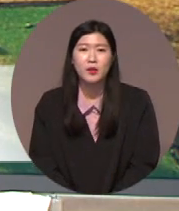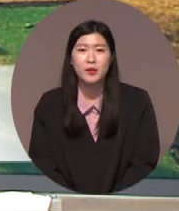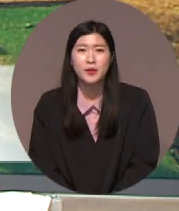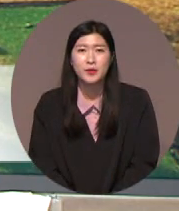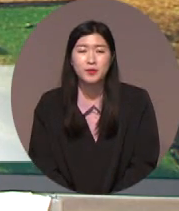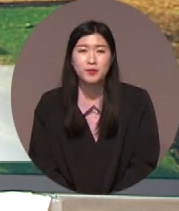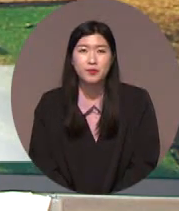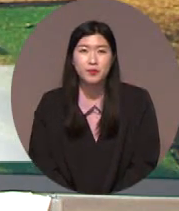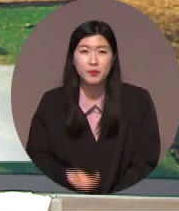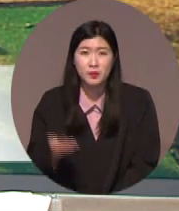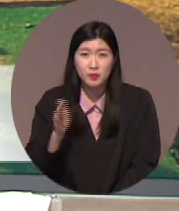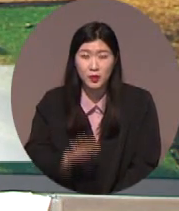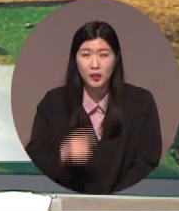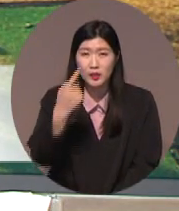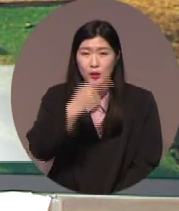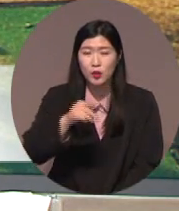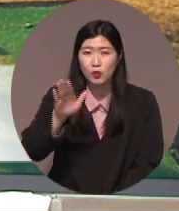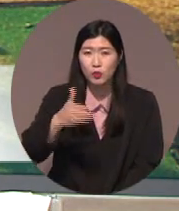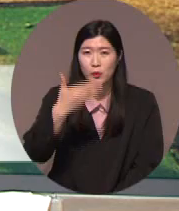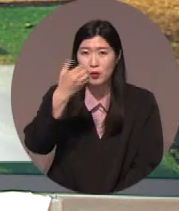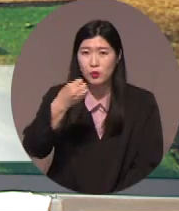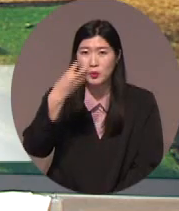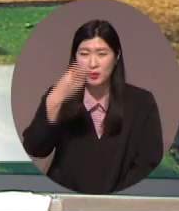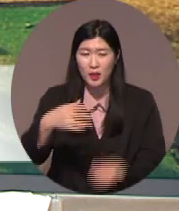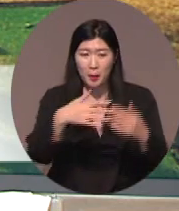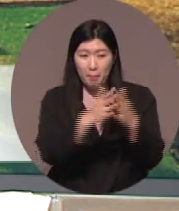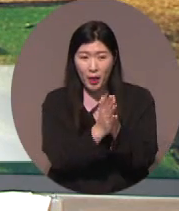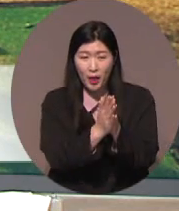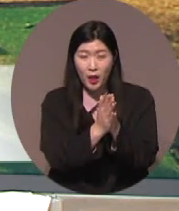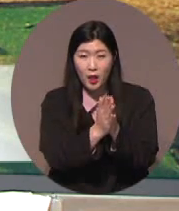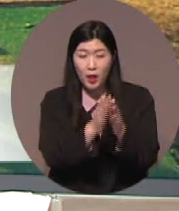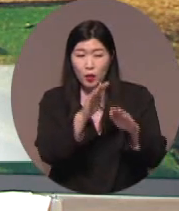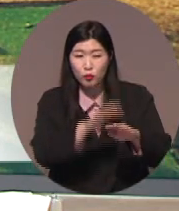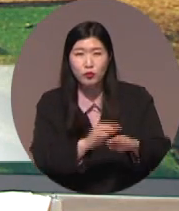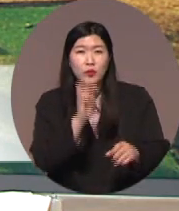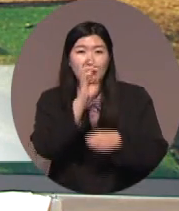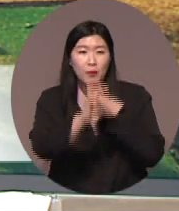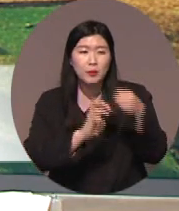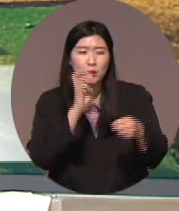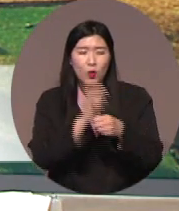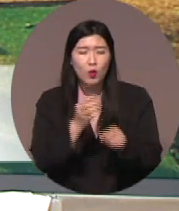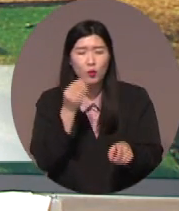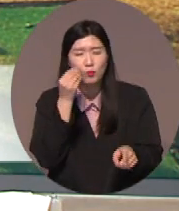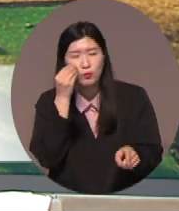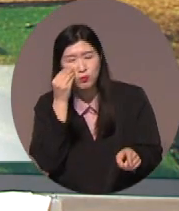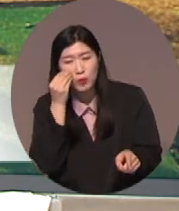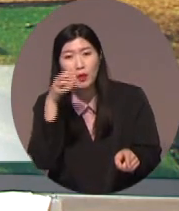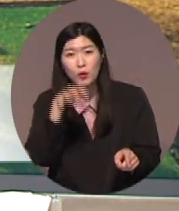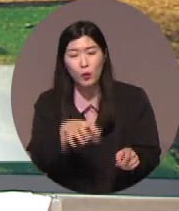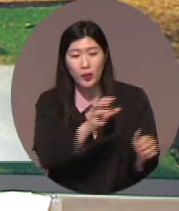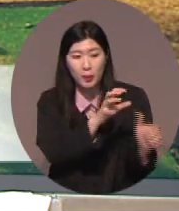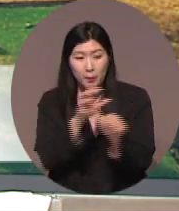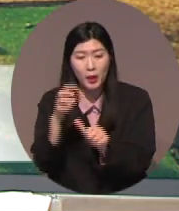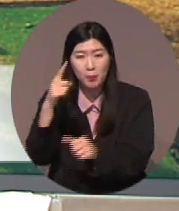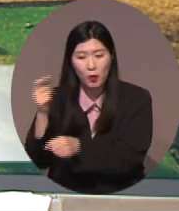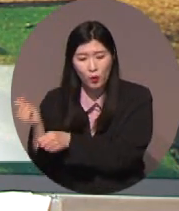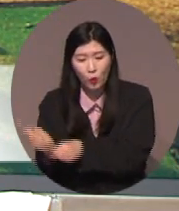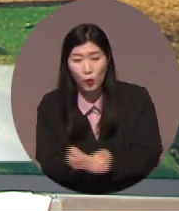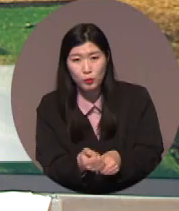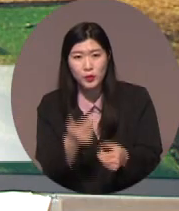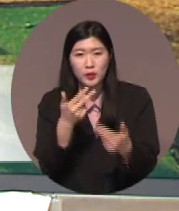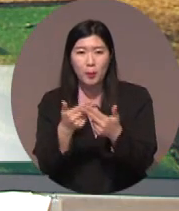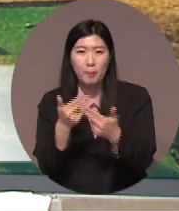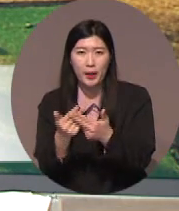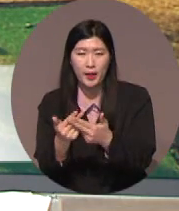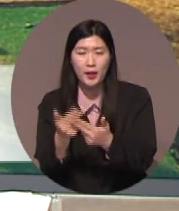이루어졌는데요 1994년 폐광 이후 30년 가까이 사실상 방치되던 이곳에 대한 파크 골프 협회가